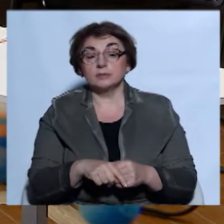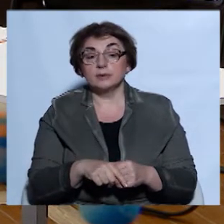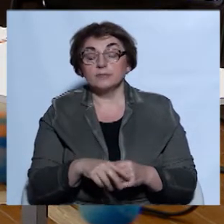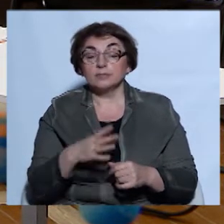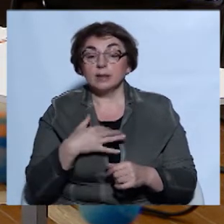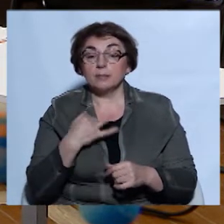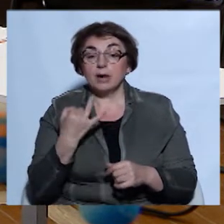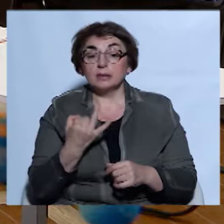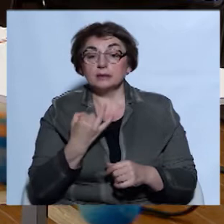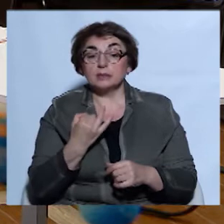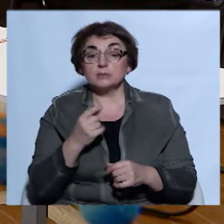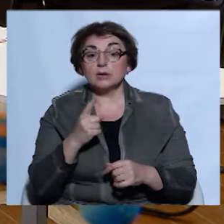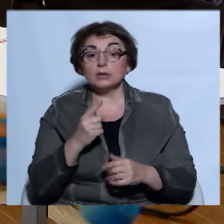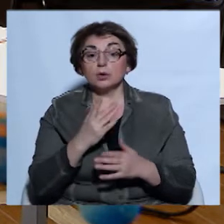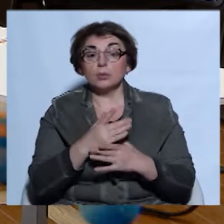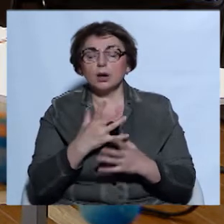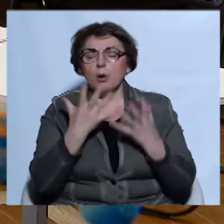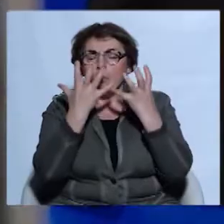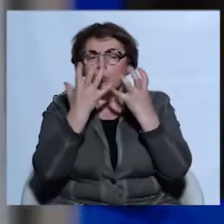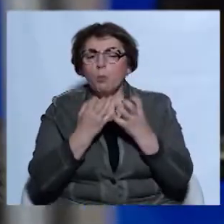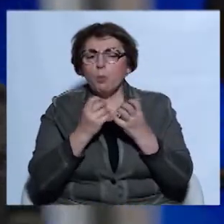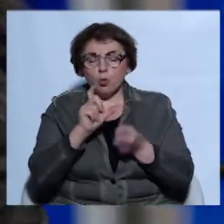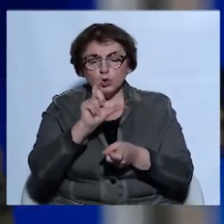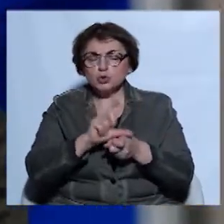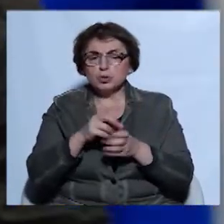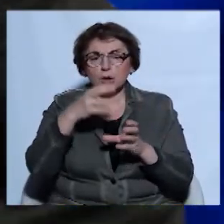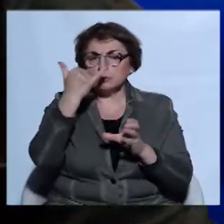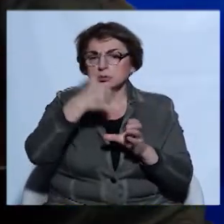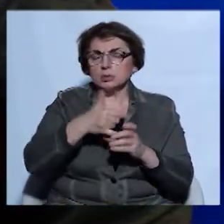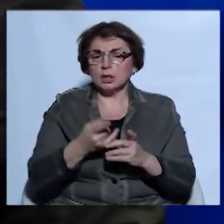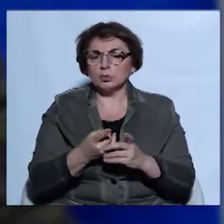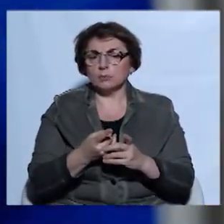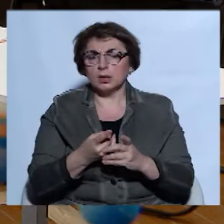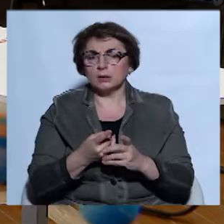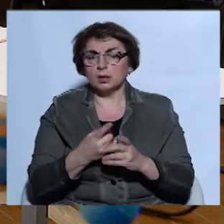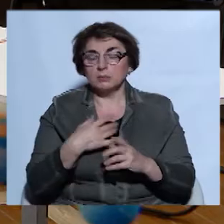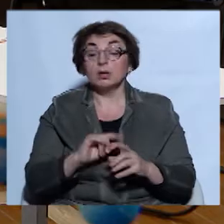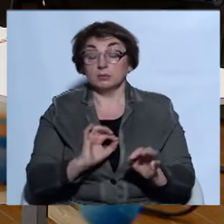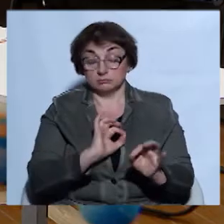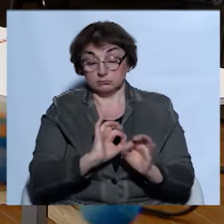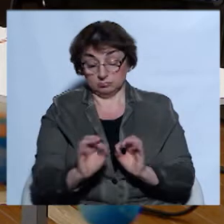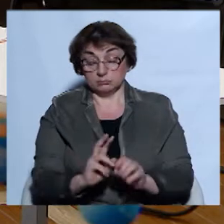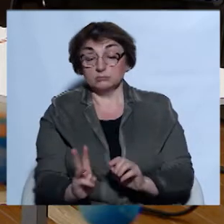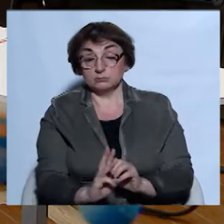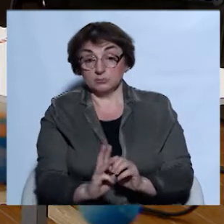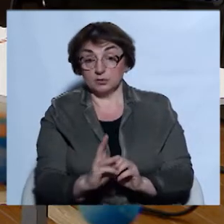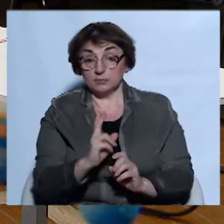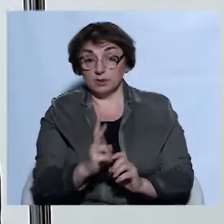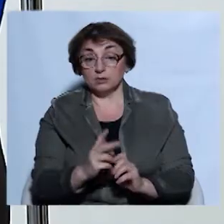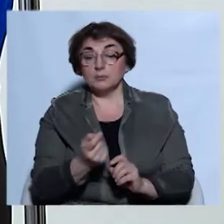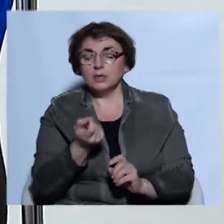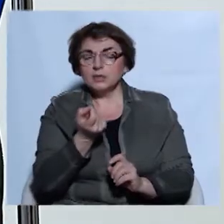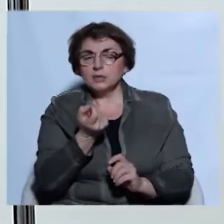და მაინტერესებს კიდევ რატომ არის მუქჭურჭელში შენახული ეს სითხე. მოდით ავანთოთ